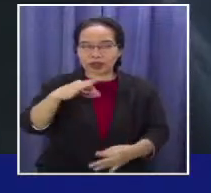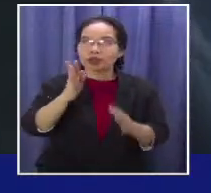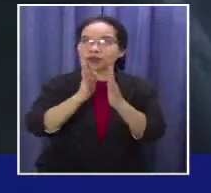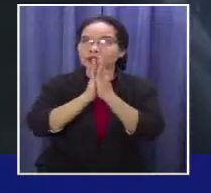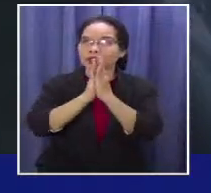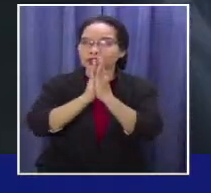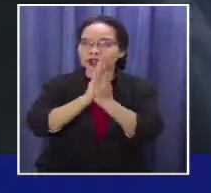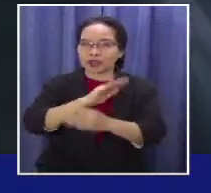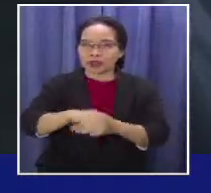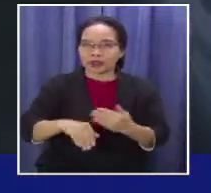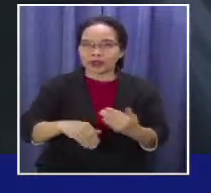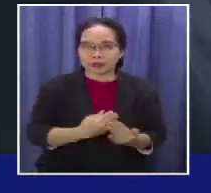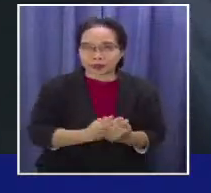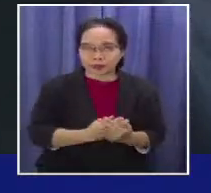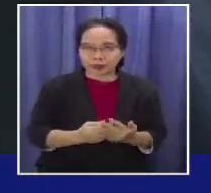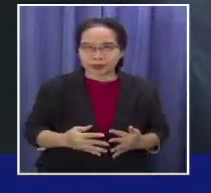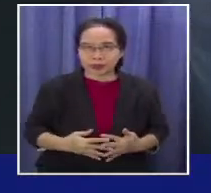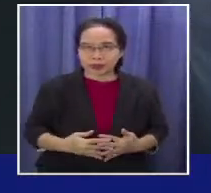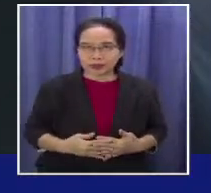kapatid.